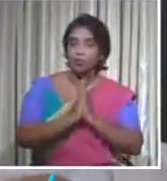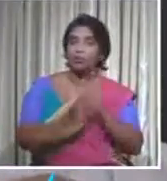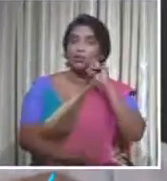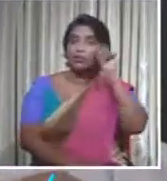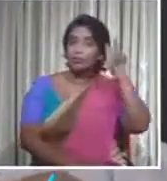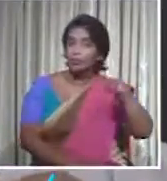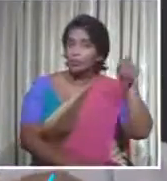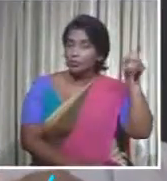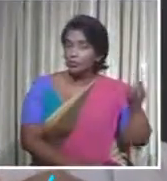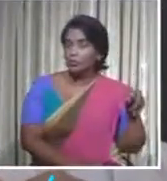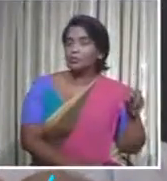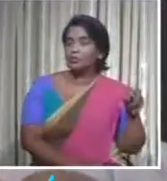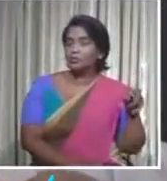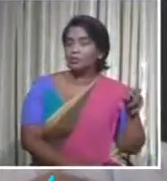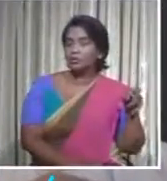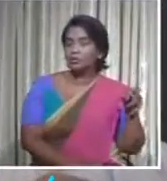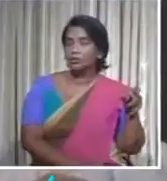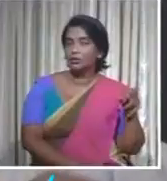अलय